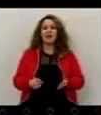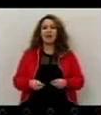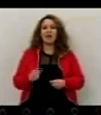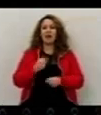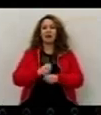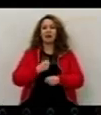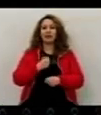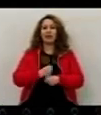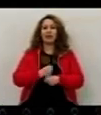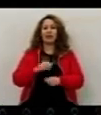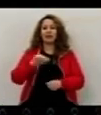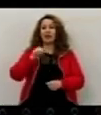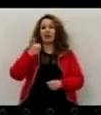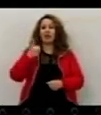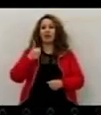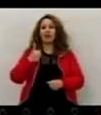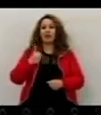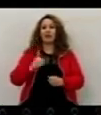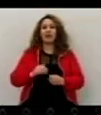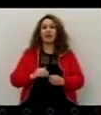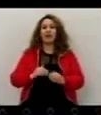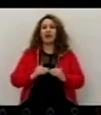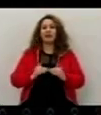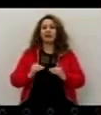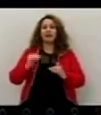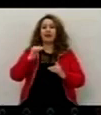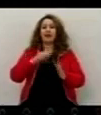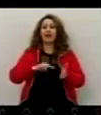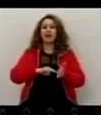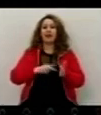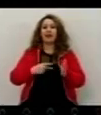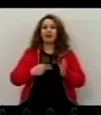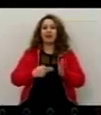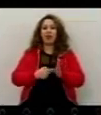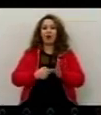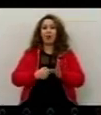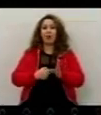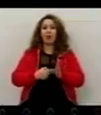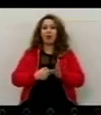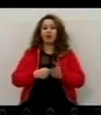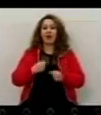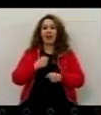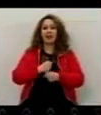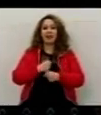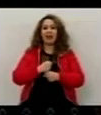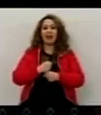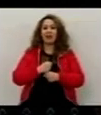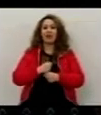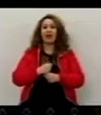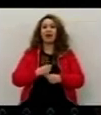العمل على أولا ترقية واستحداث المشاريع الزراعية الصناعية الكبرى في الشعب الاستراتيجية من أجل